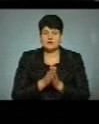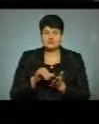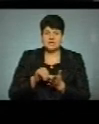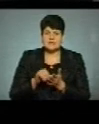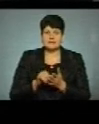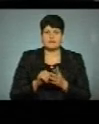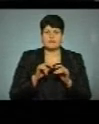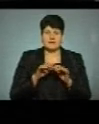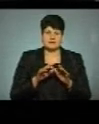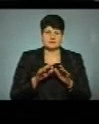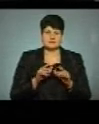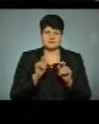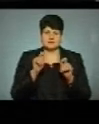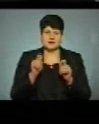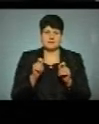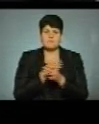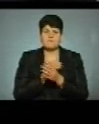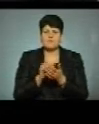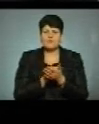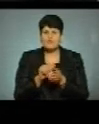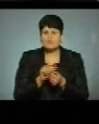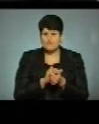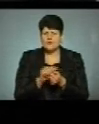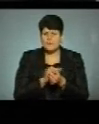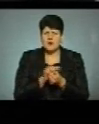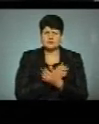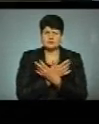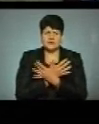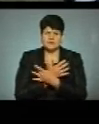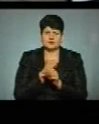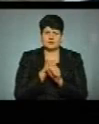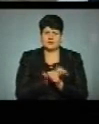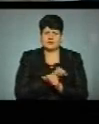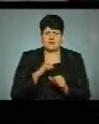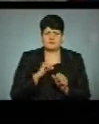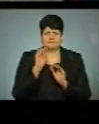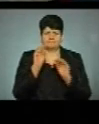акції вивішують на дерева паперових ангелів, які вони попередньо виготовили самостійно.